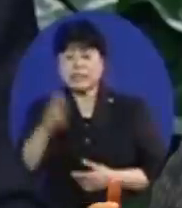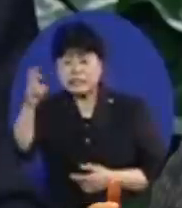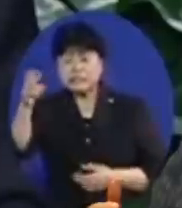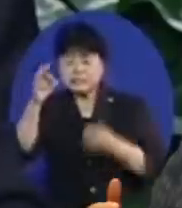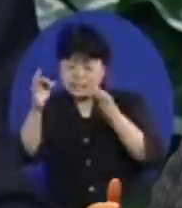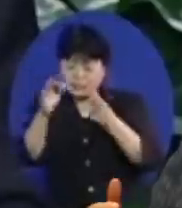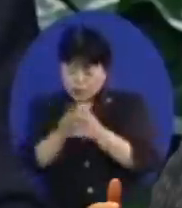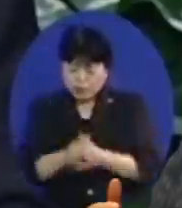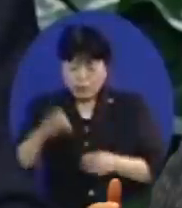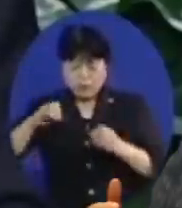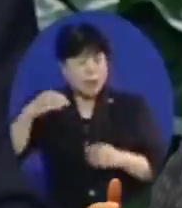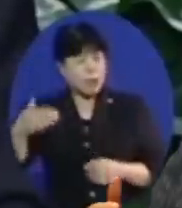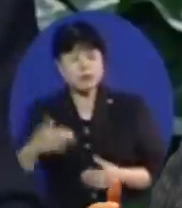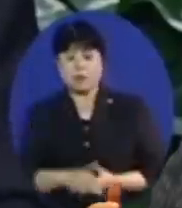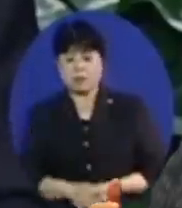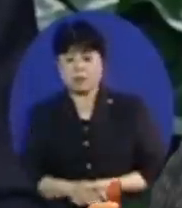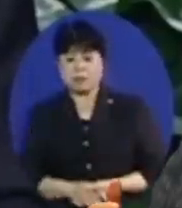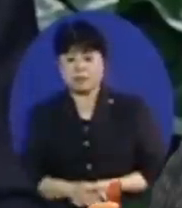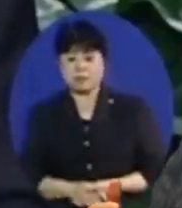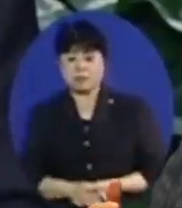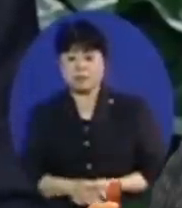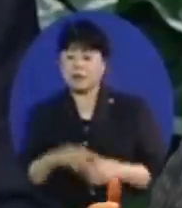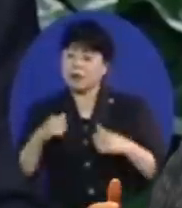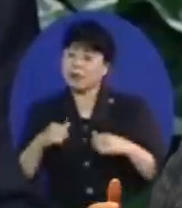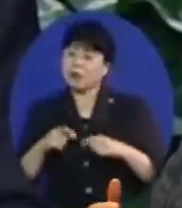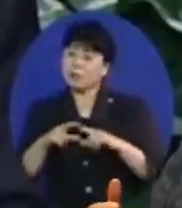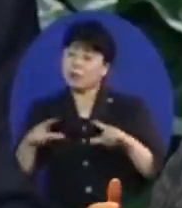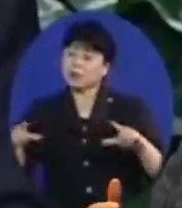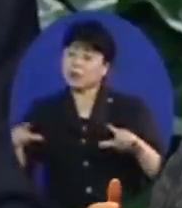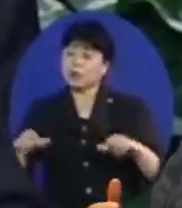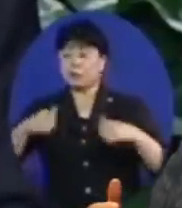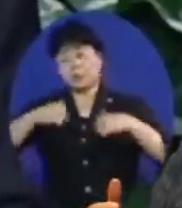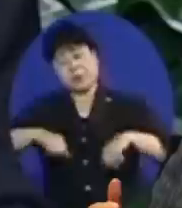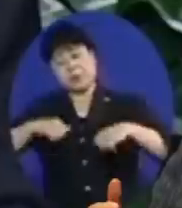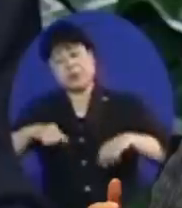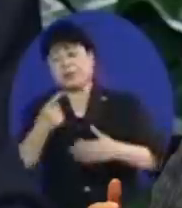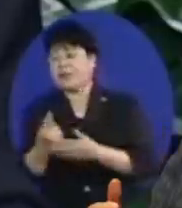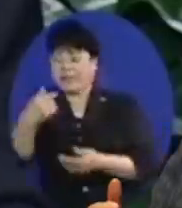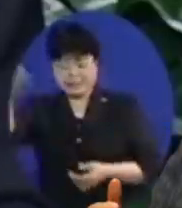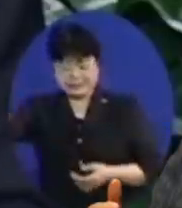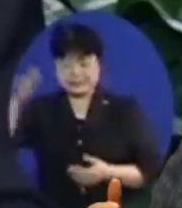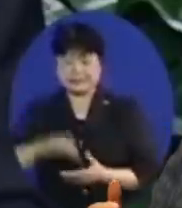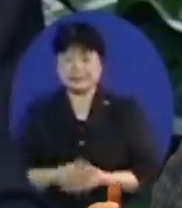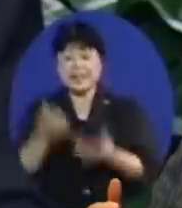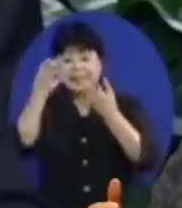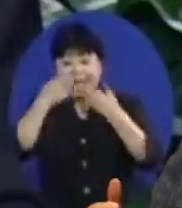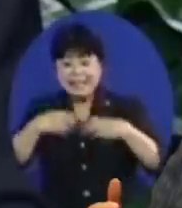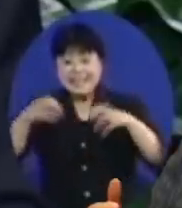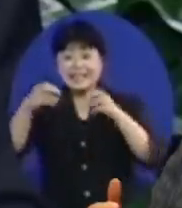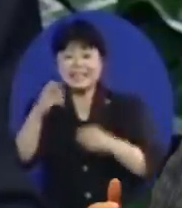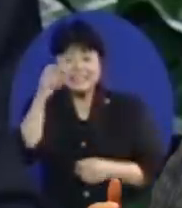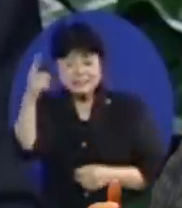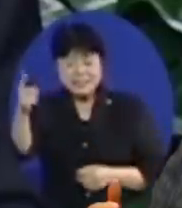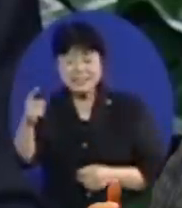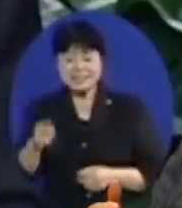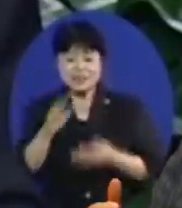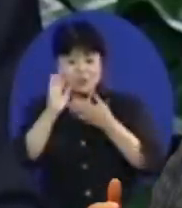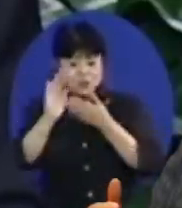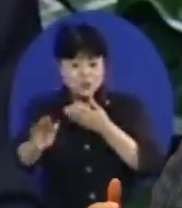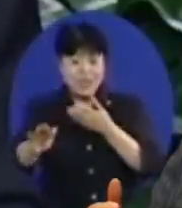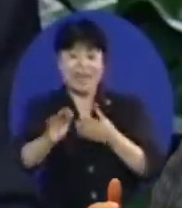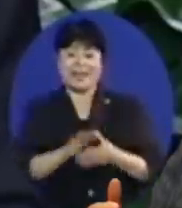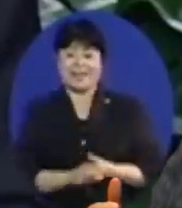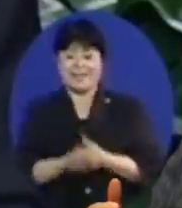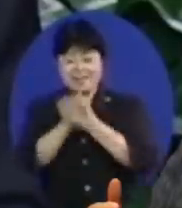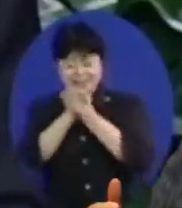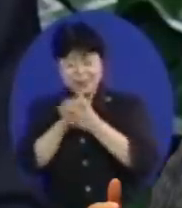20일을 기도해도 아무 응답이 없습니다. 대개 자기 친구들은 다 포기하고 떠났습니다. 다니엘은 21일 만에